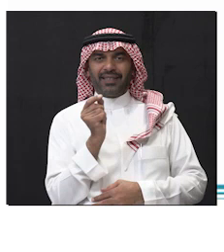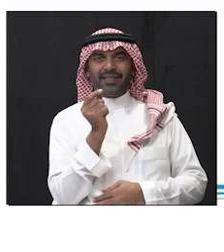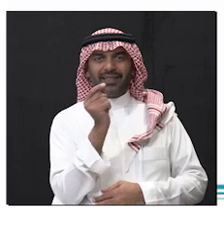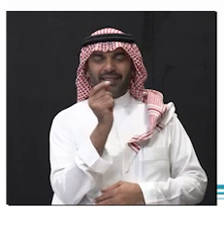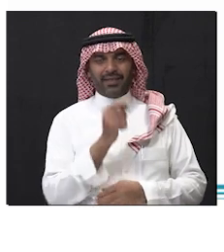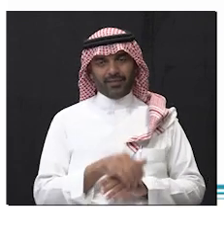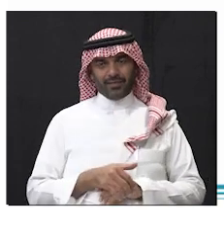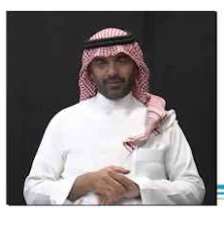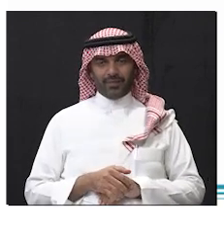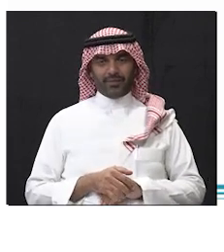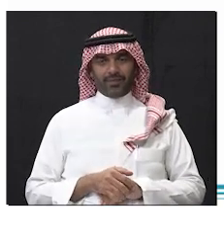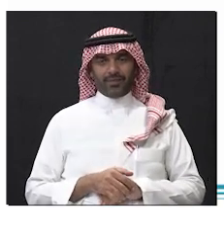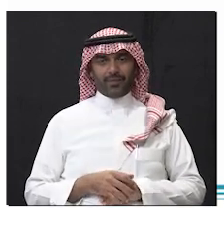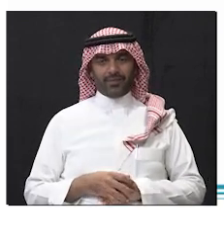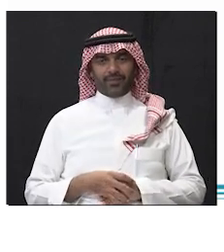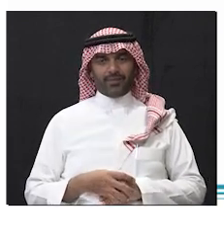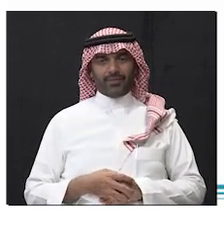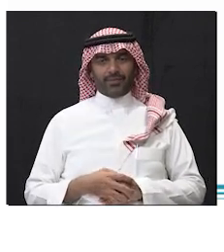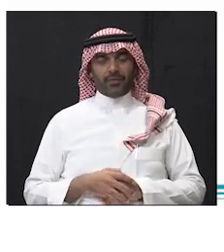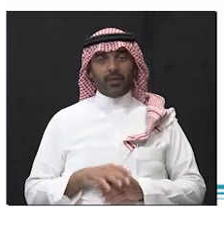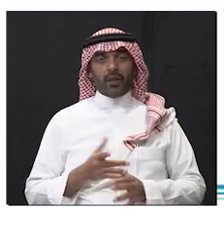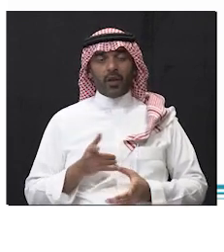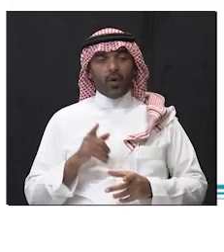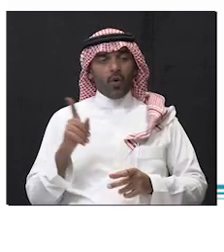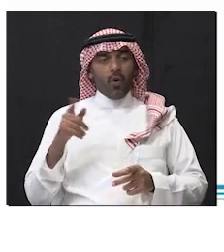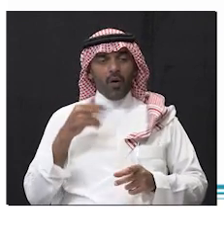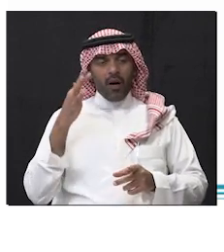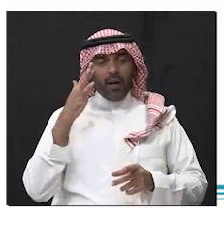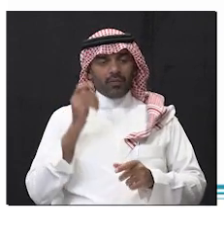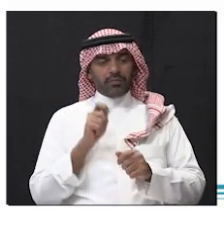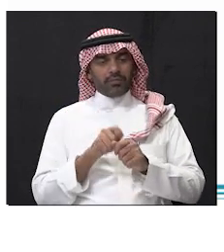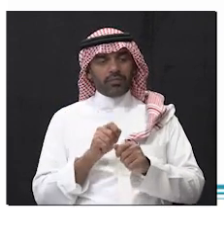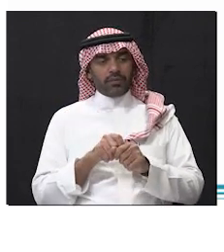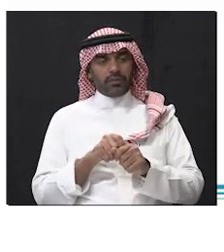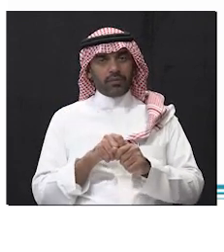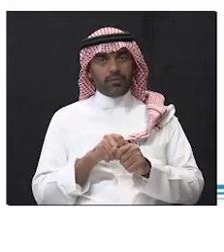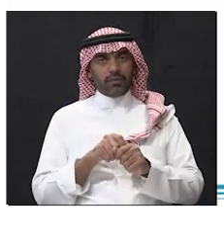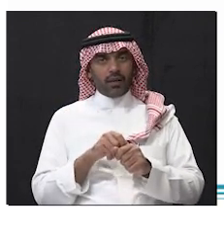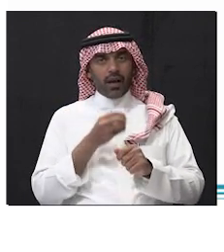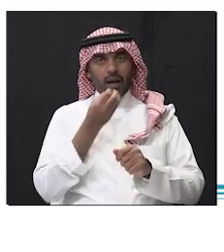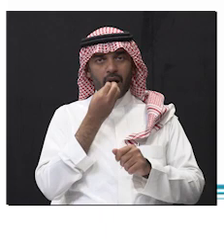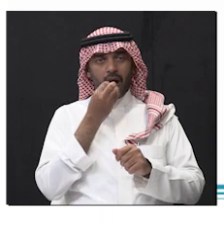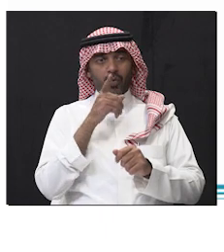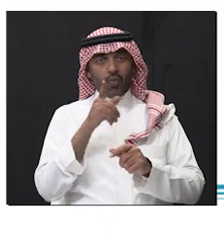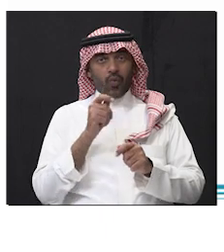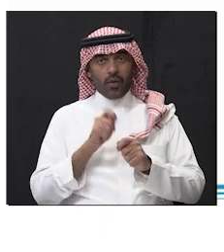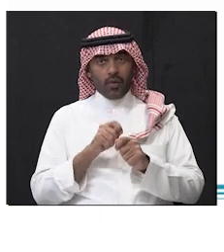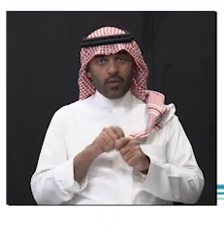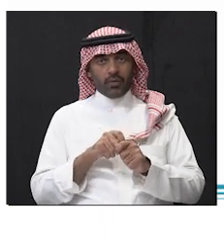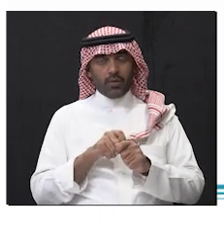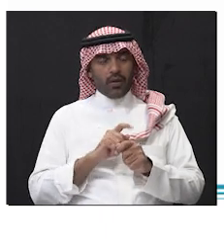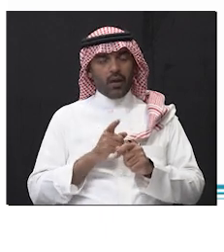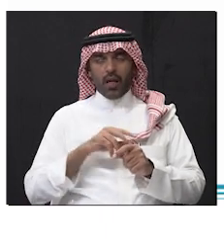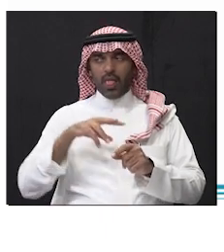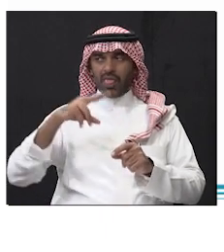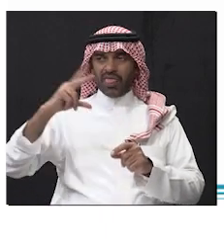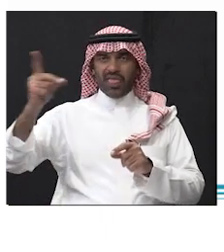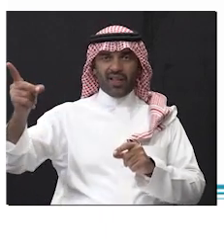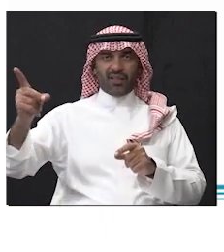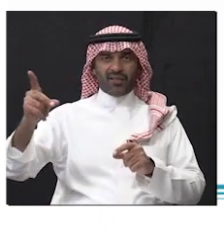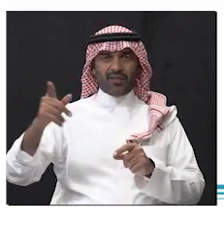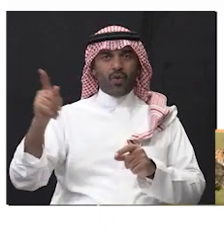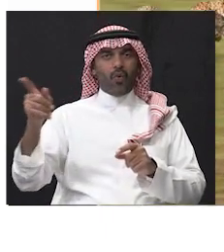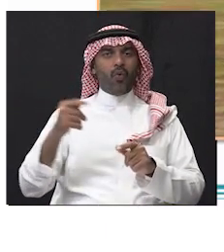كذلك لا تصنع بغذائها بنفسها، تعتمد على غيرها في صنع الغذاء. أحسنتم.